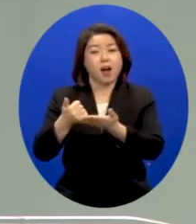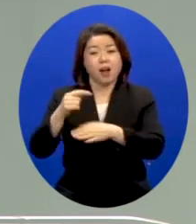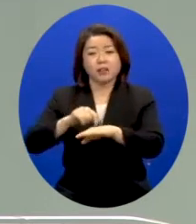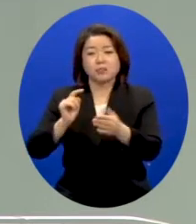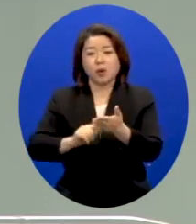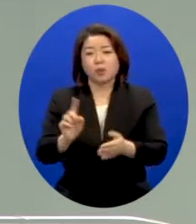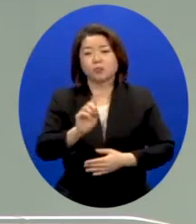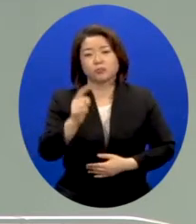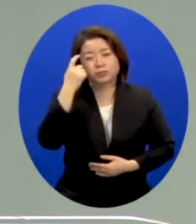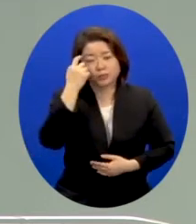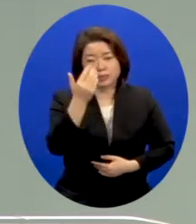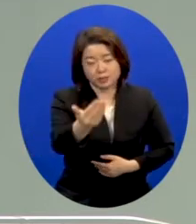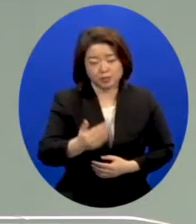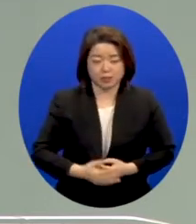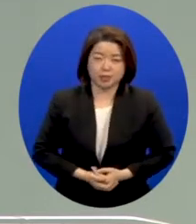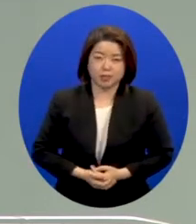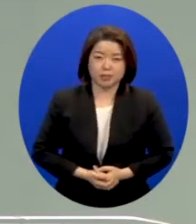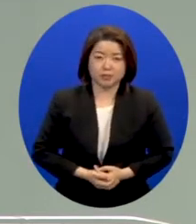마음이 어떠실까요